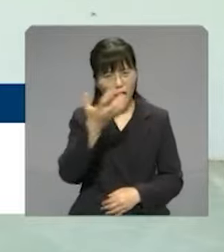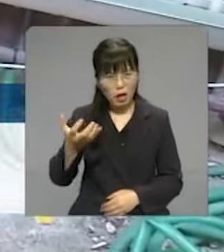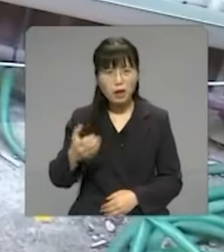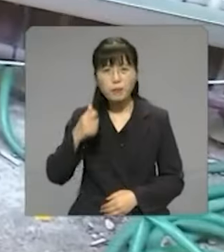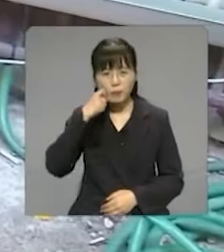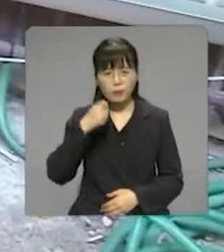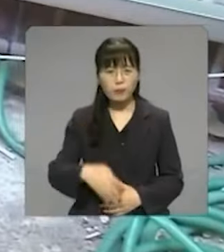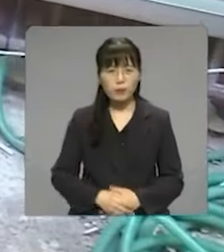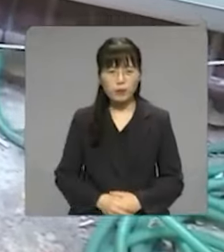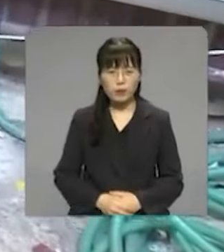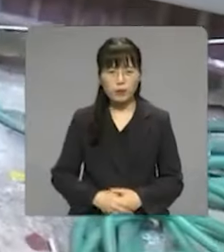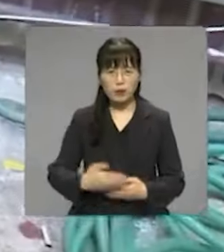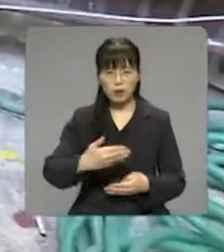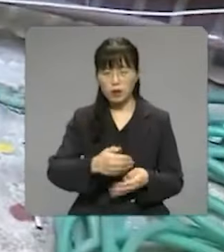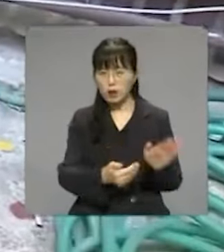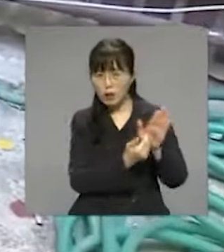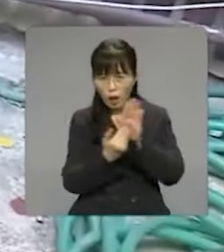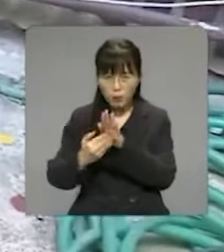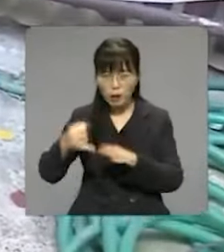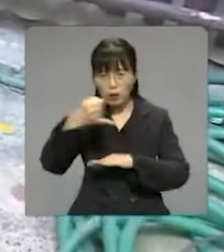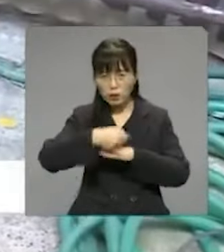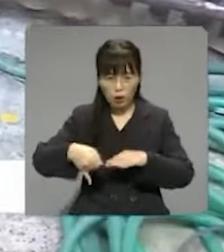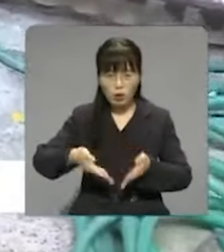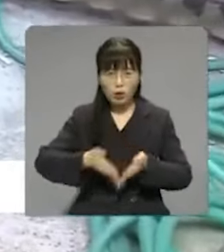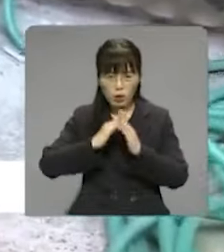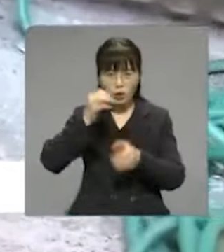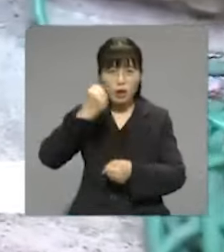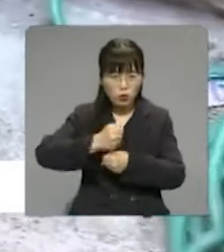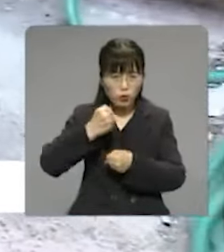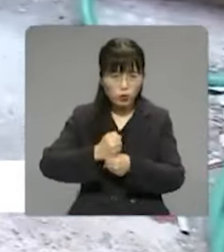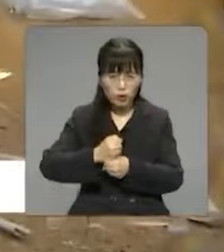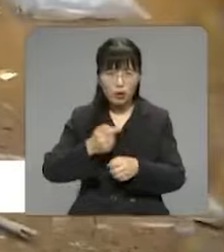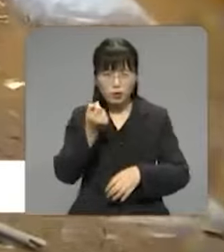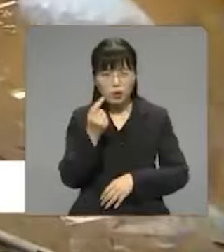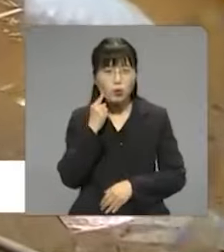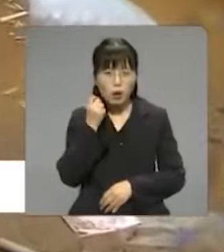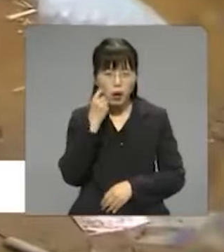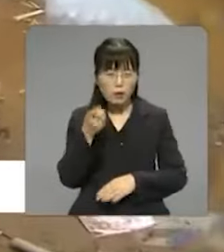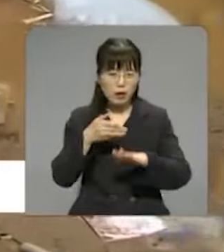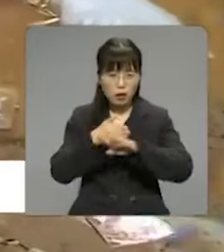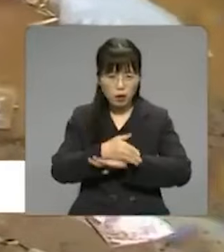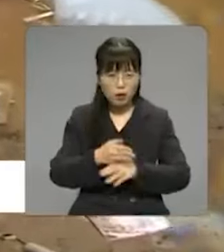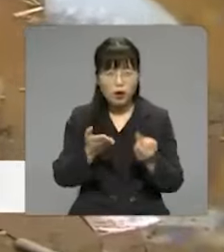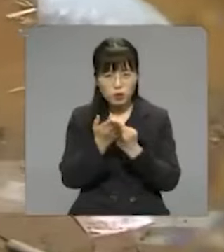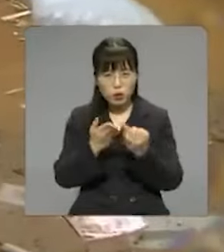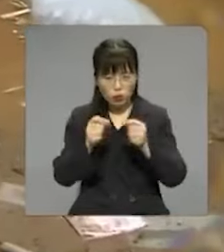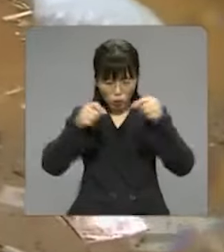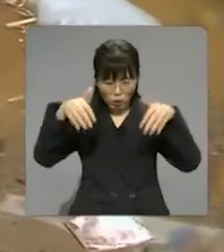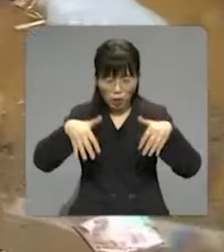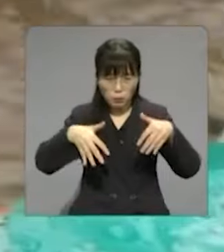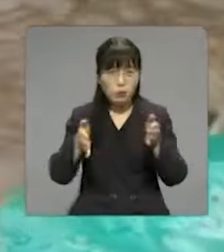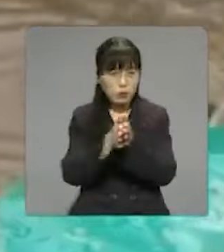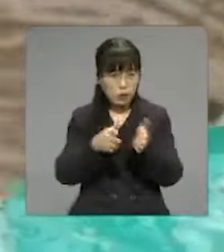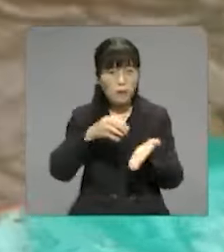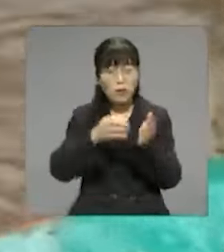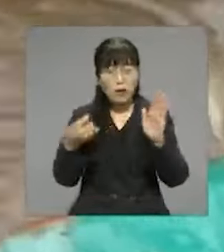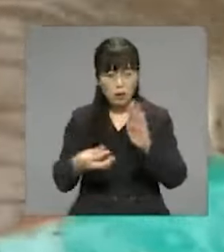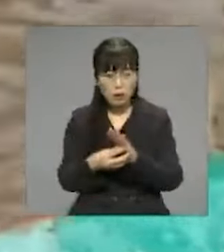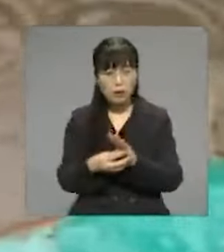못했어요. 차수판 설계부터 제작 설치까지는 최소 한 달. 제주 지역 장마가 이미 시작된